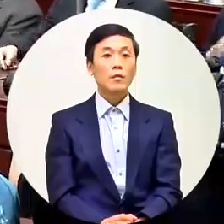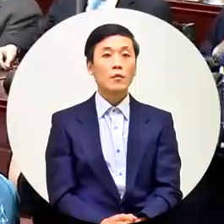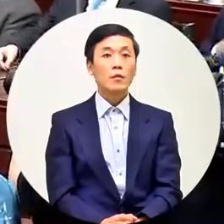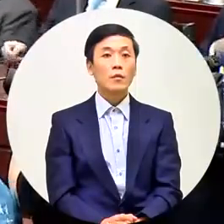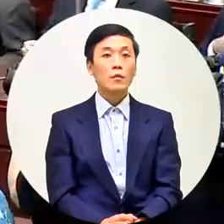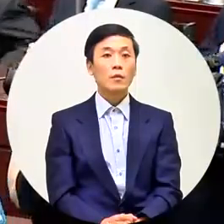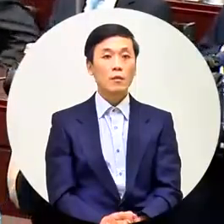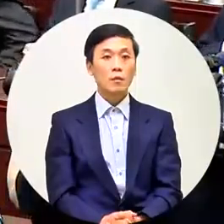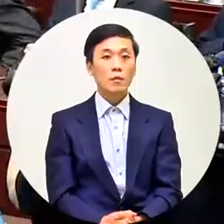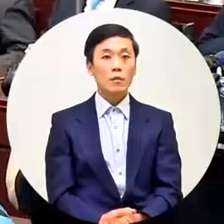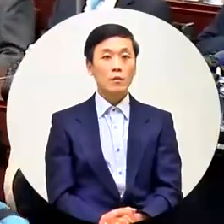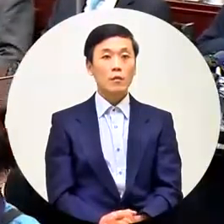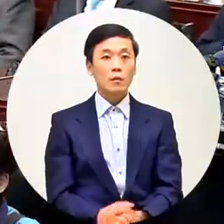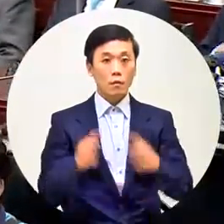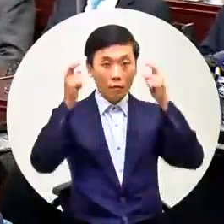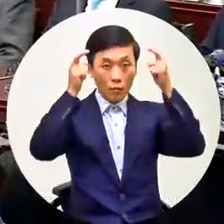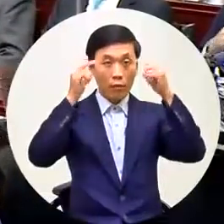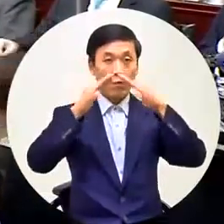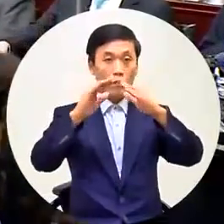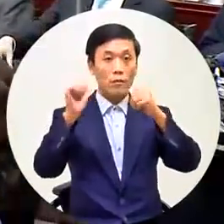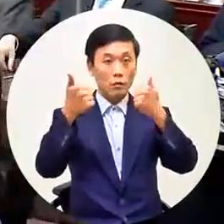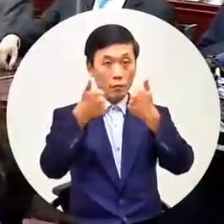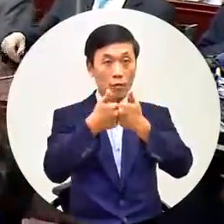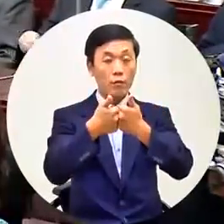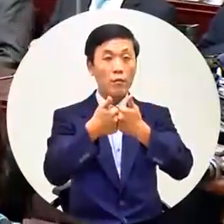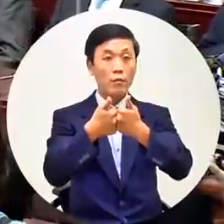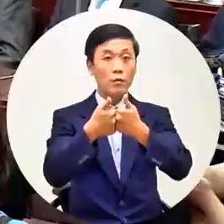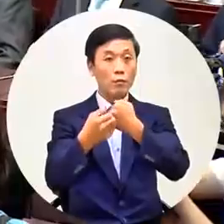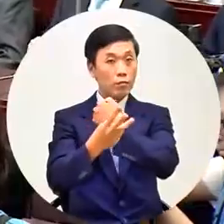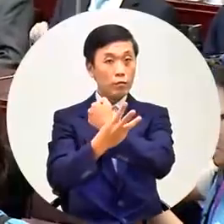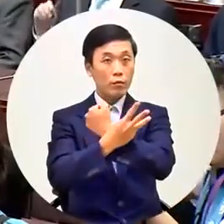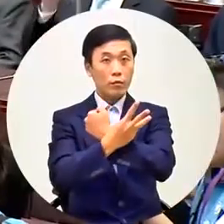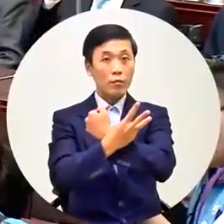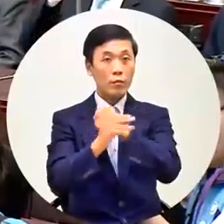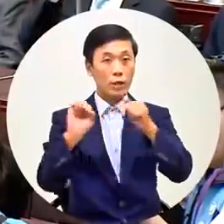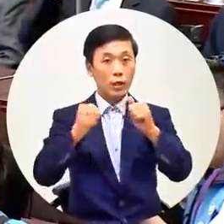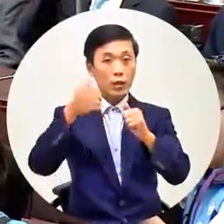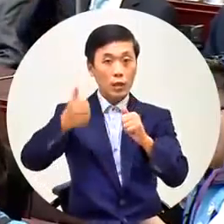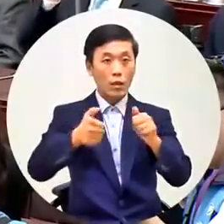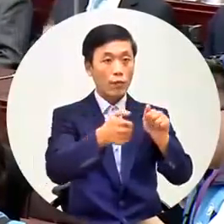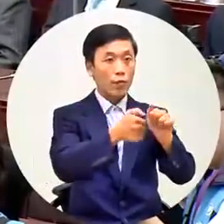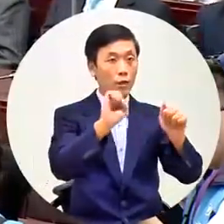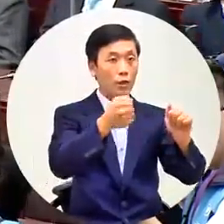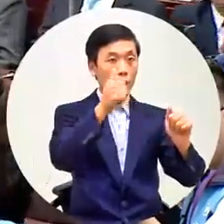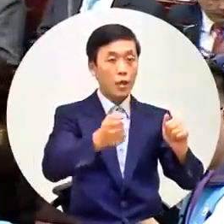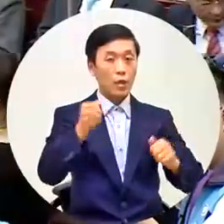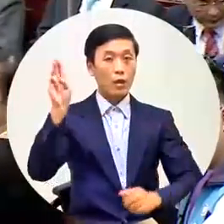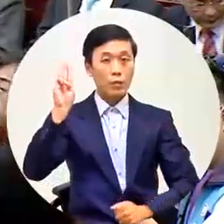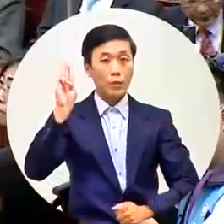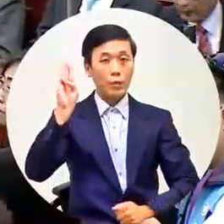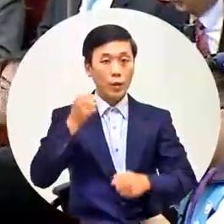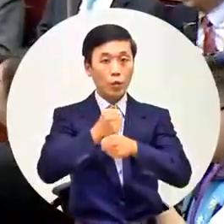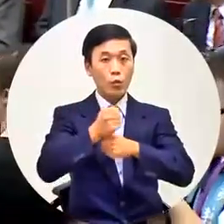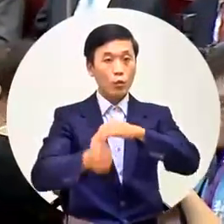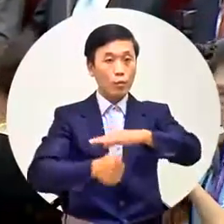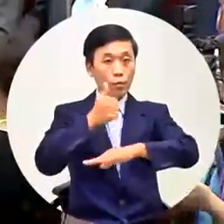高雄市议会第三届议长、副议长宣誓就职暨交接典礼，